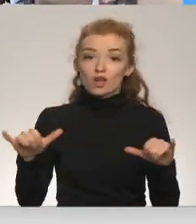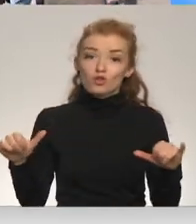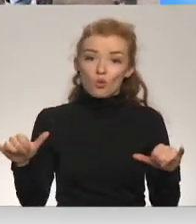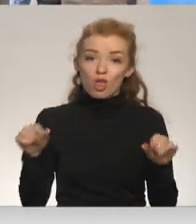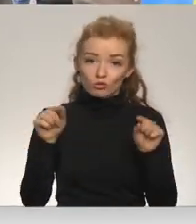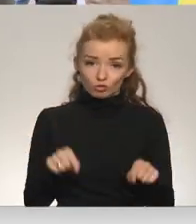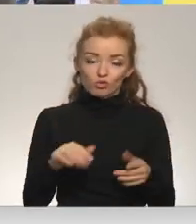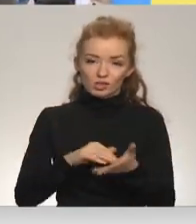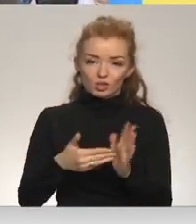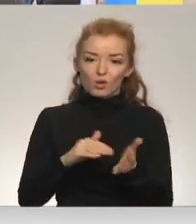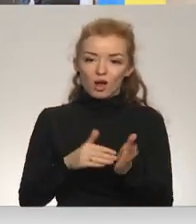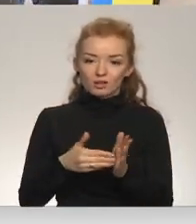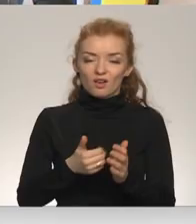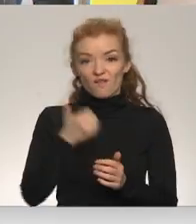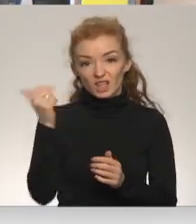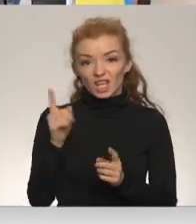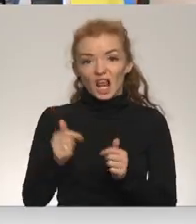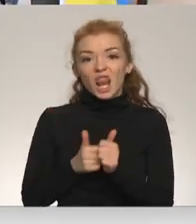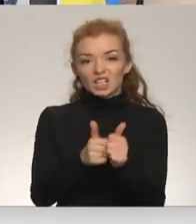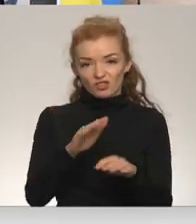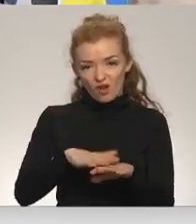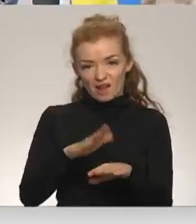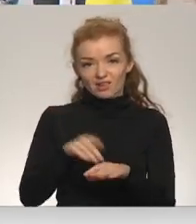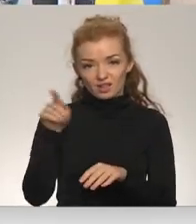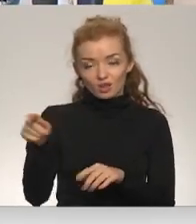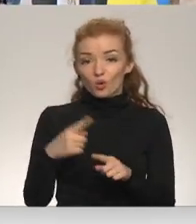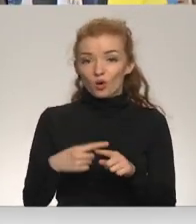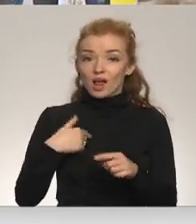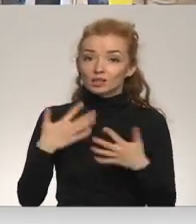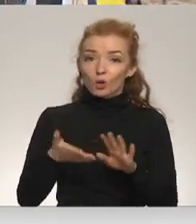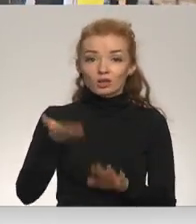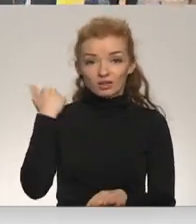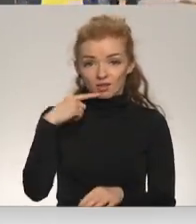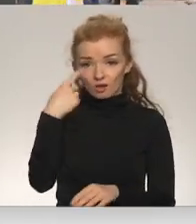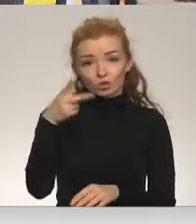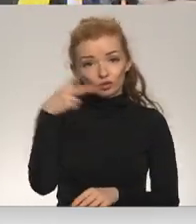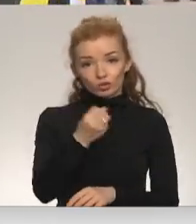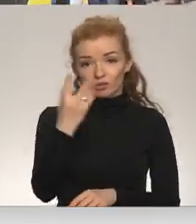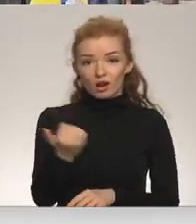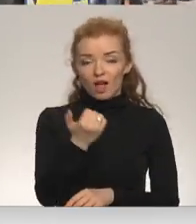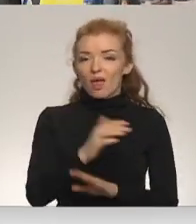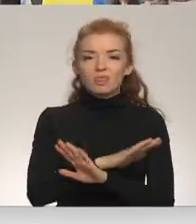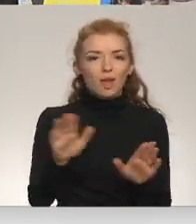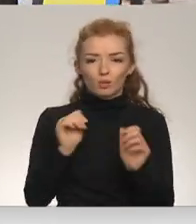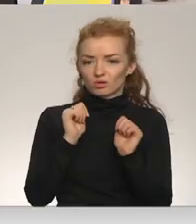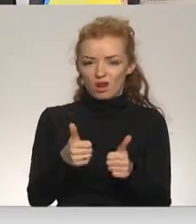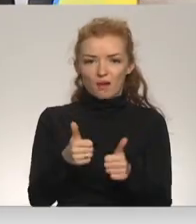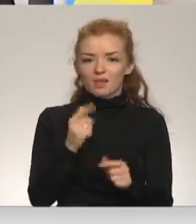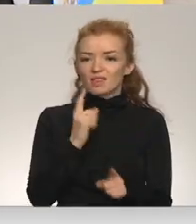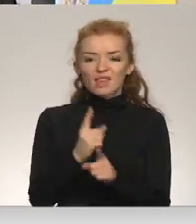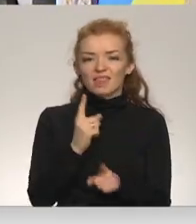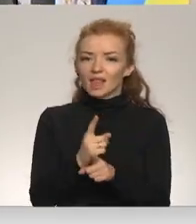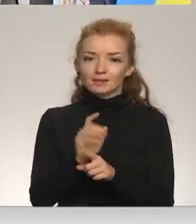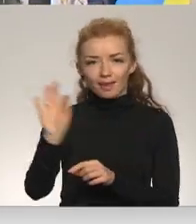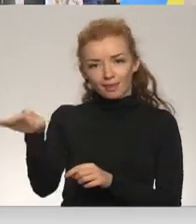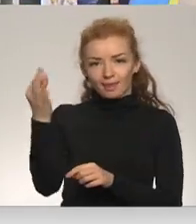Viņi vairoja šo situāciju, viņi ir līdzvainīgi. Un es to jau teicu 14. Gadā, ka nebūs labi, nedrīkst ar ienaidnieku